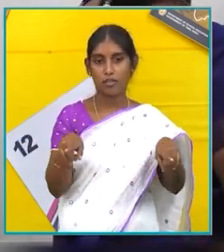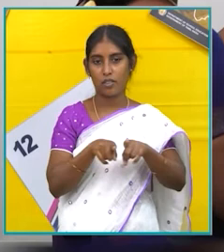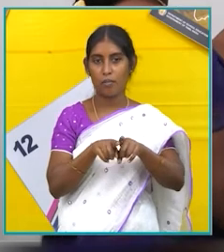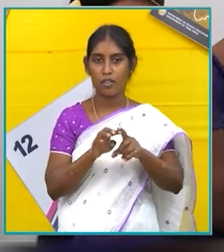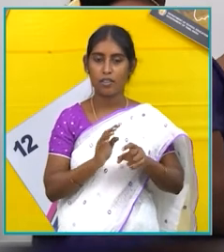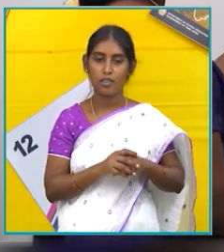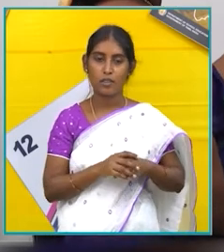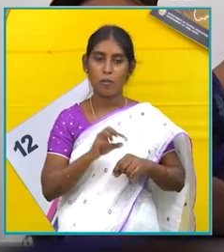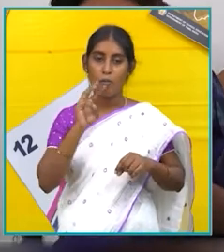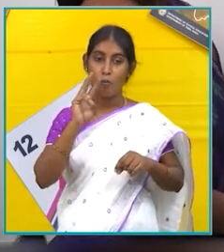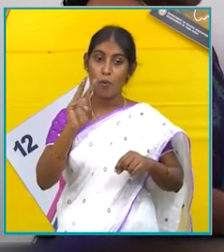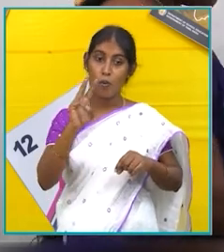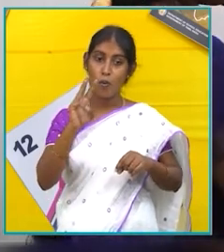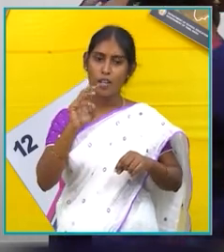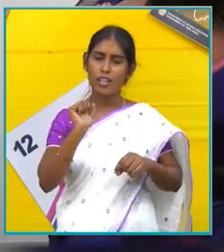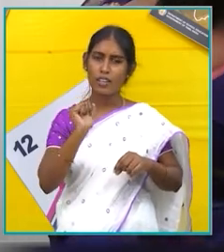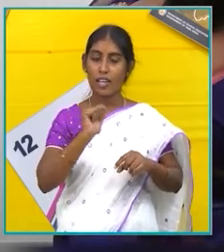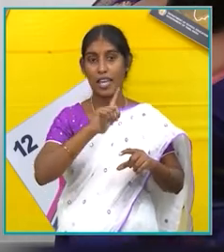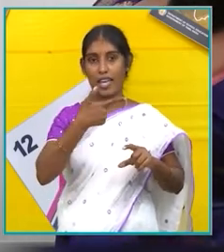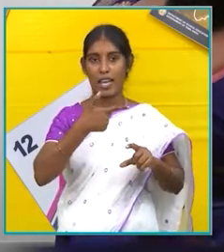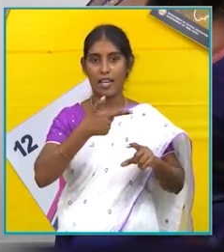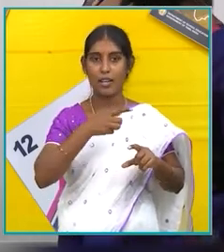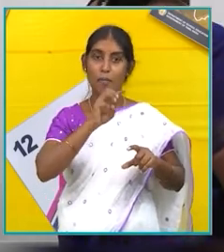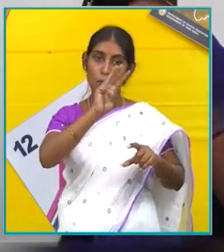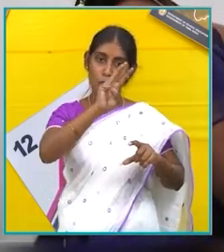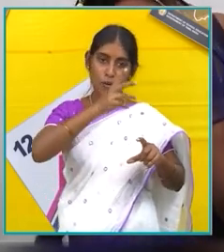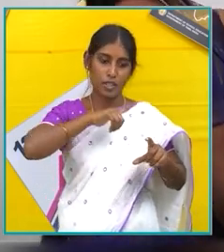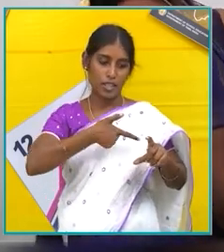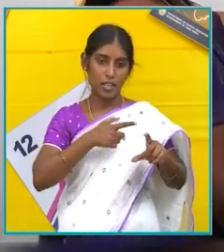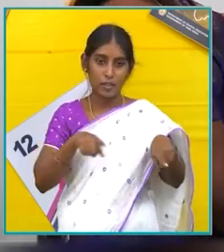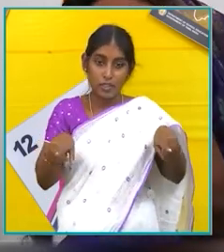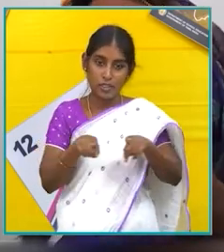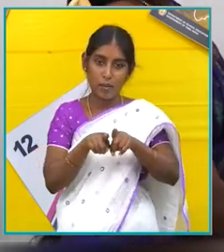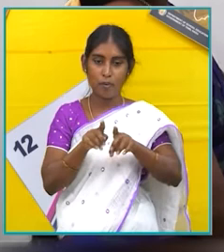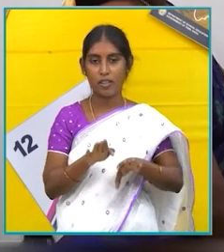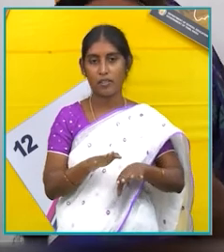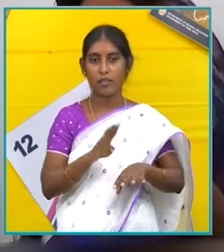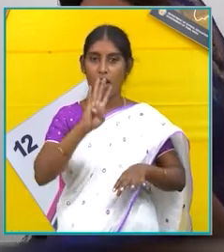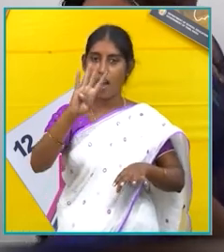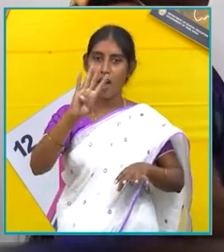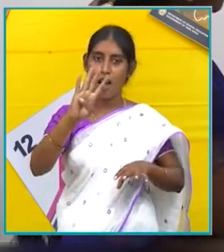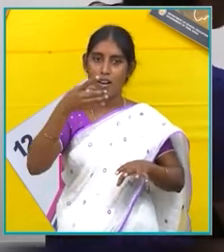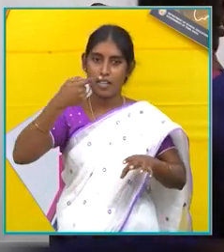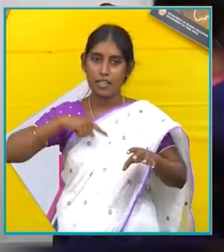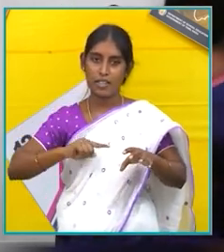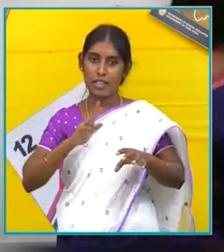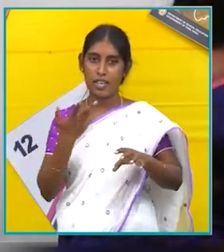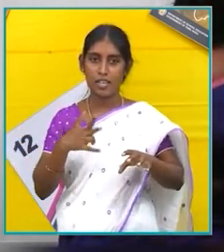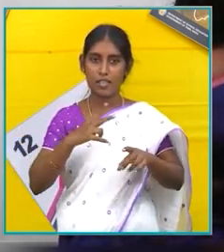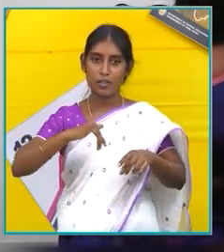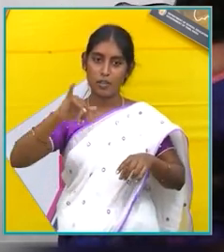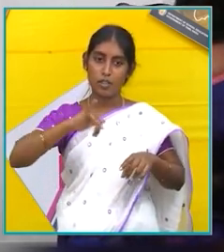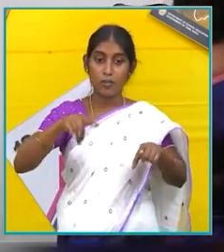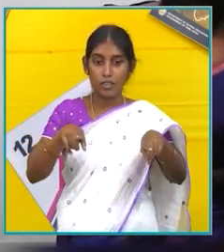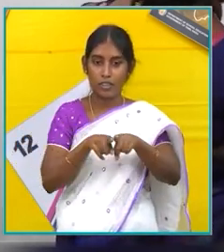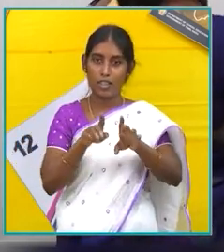என்ன கோண அளவுக்கு சமமாக இருக்கும்? 7. அடுத்தது 4ங்கிற கோண அளவு இங்கே? 8. ஸோ இங்கே 4ங்கிற